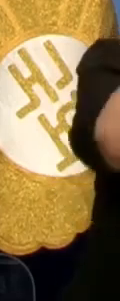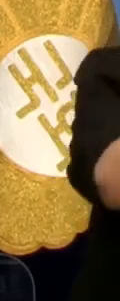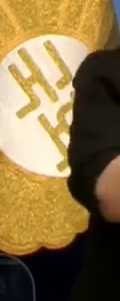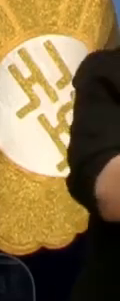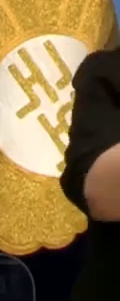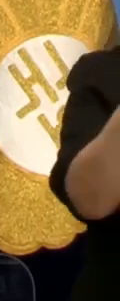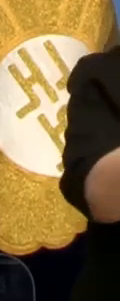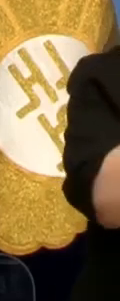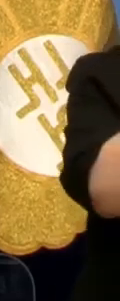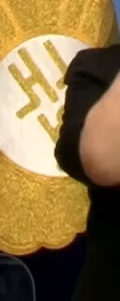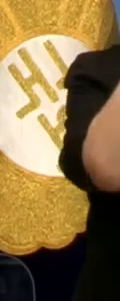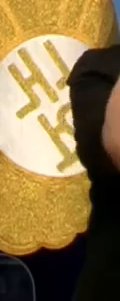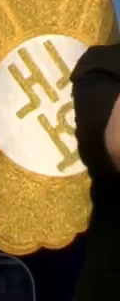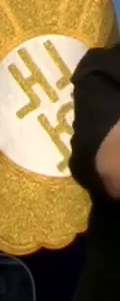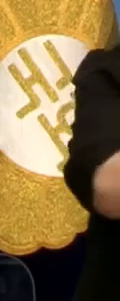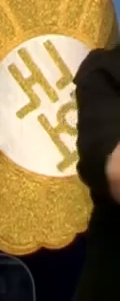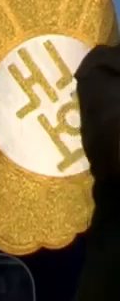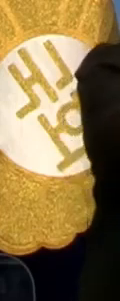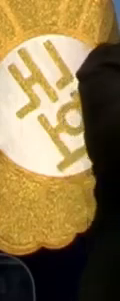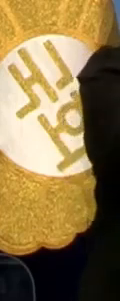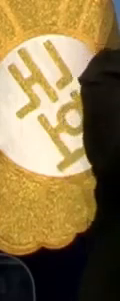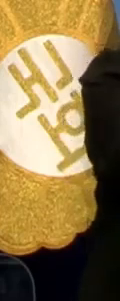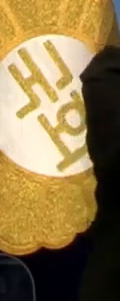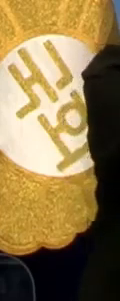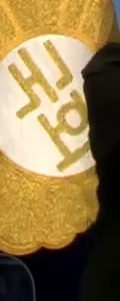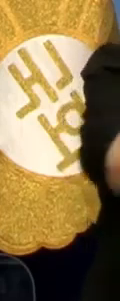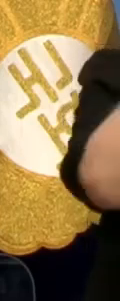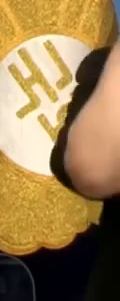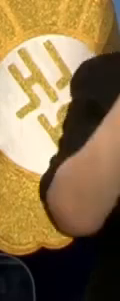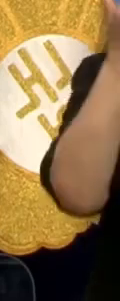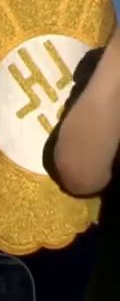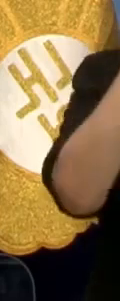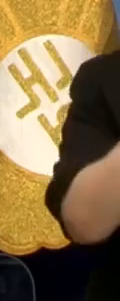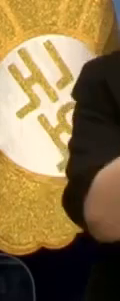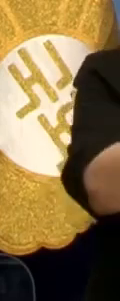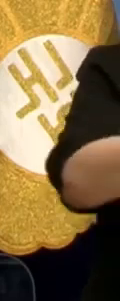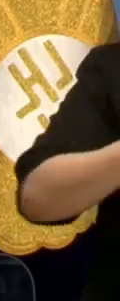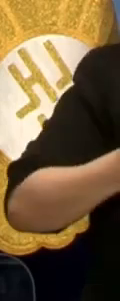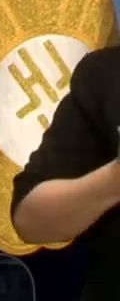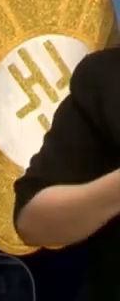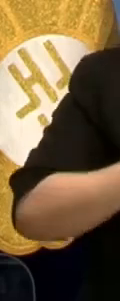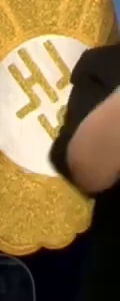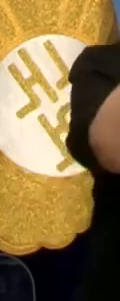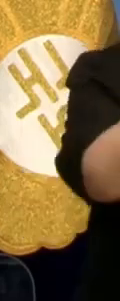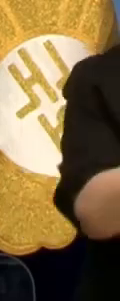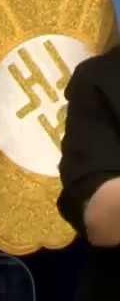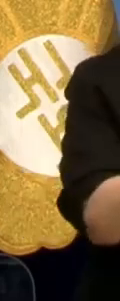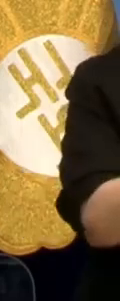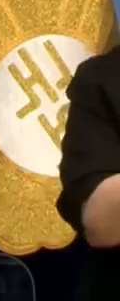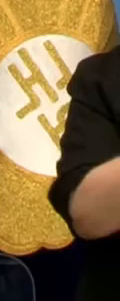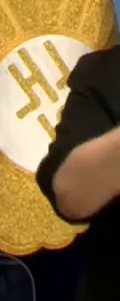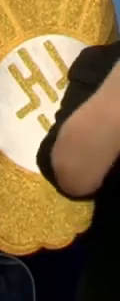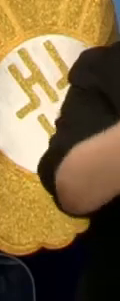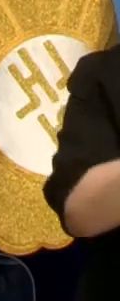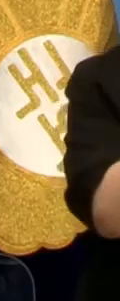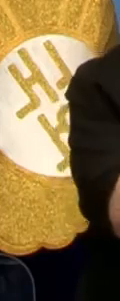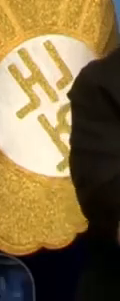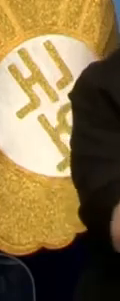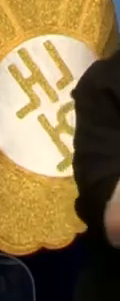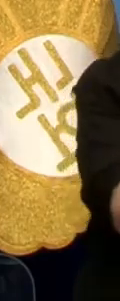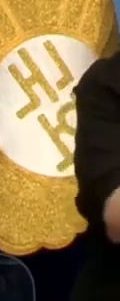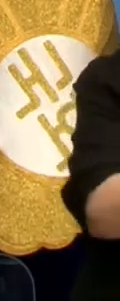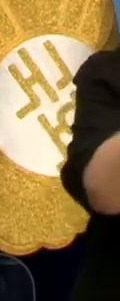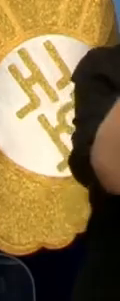기본소득 도입 찬성 여론이 토론 전에는 50%였지만 토론을 하고 난